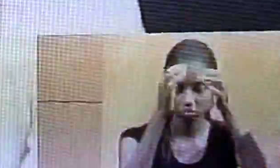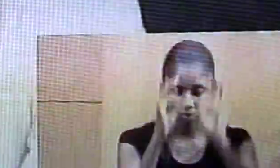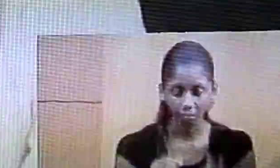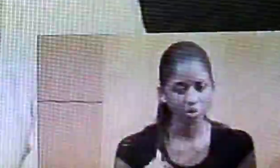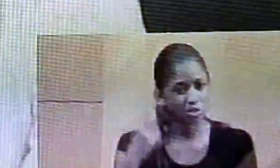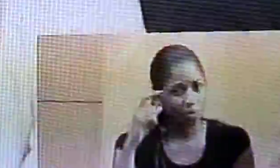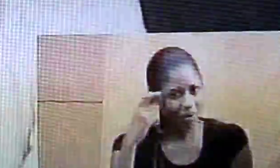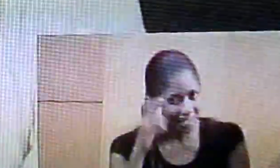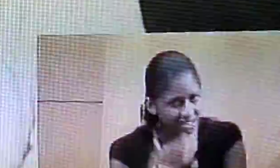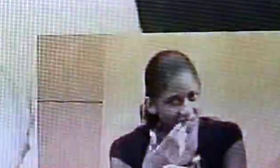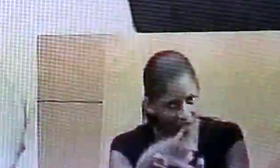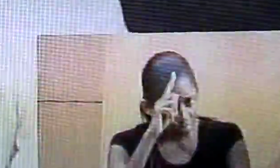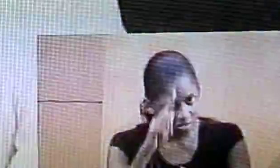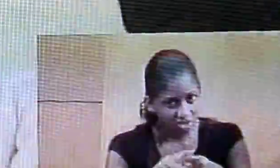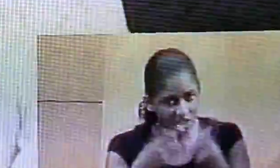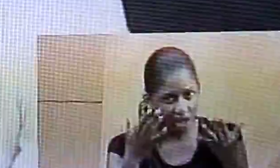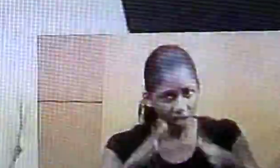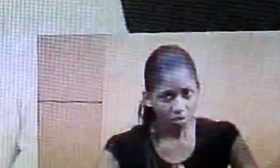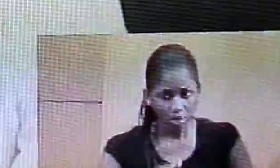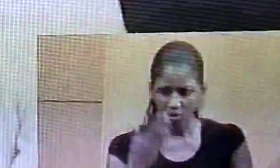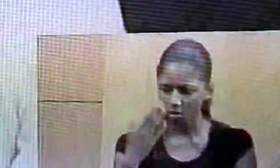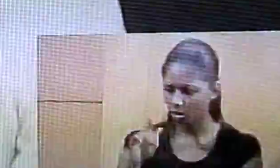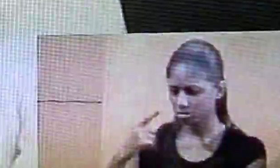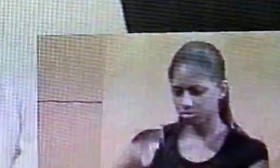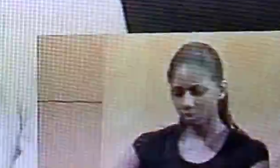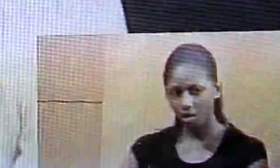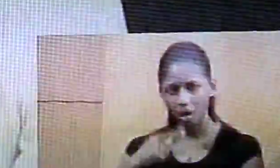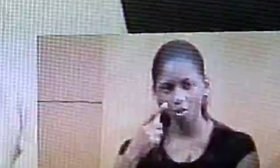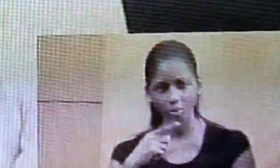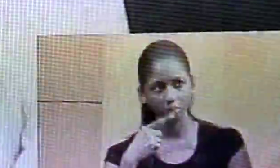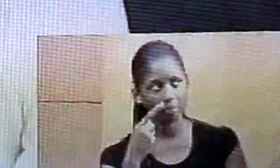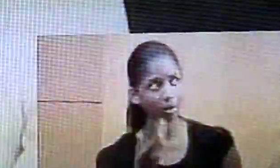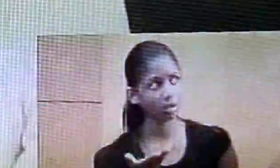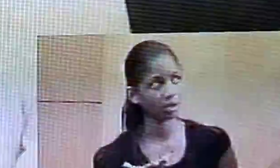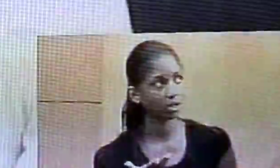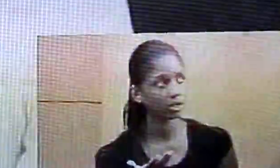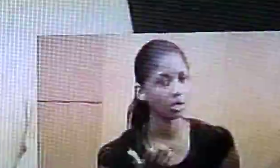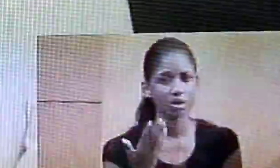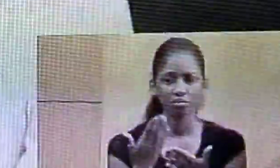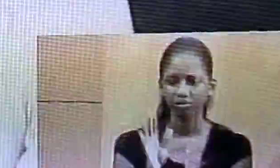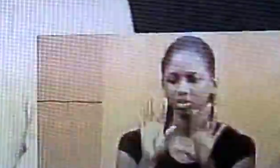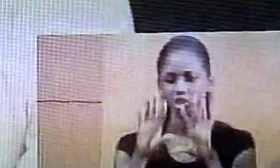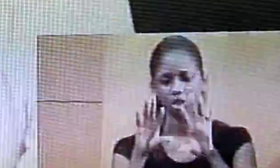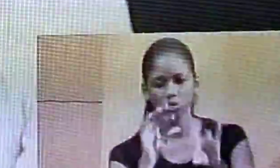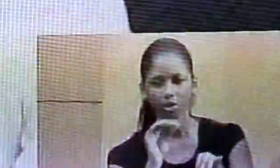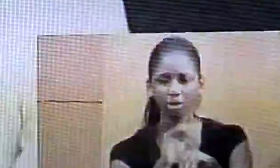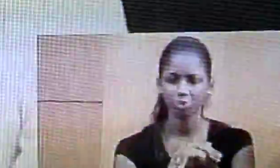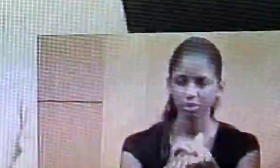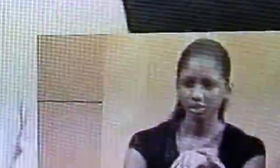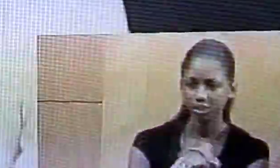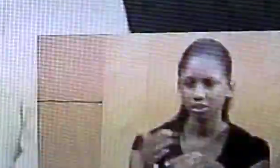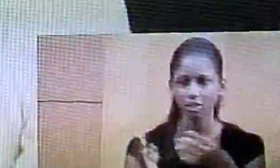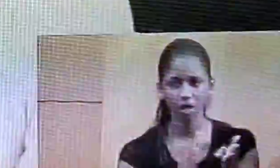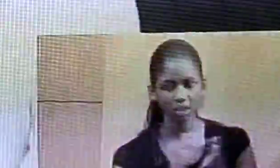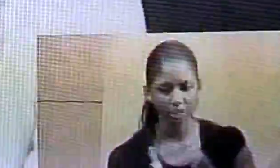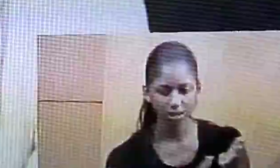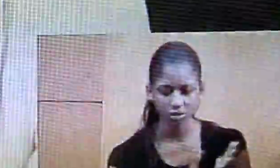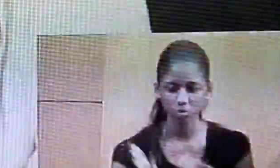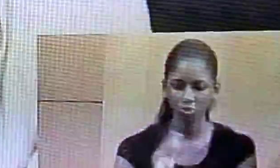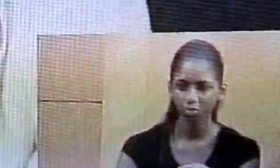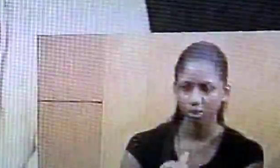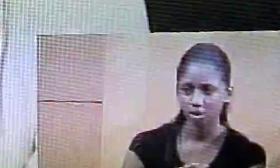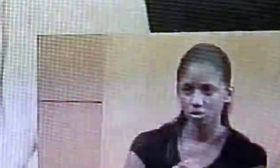ça. Et puis d'autres fois, on parle de choix politiques, d'orientation politique, de fonds